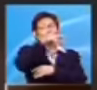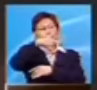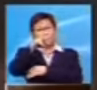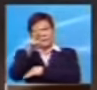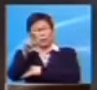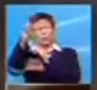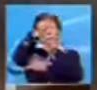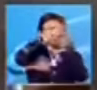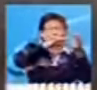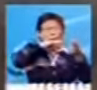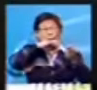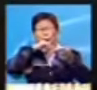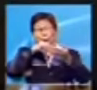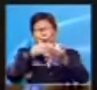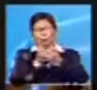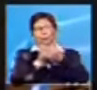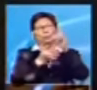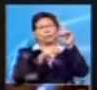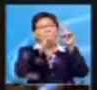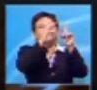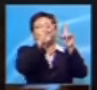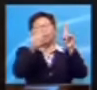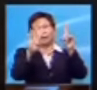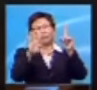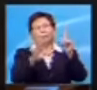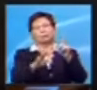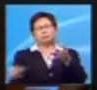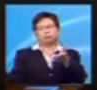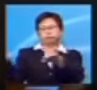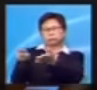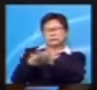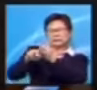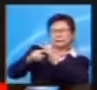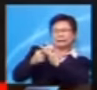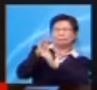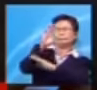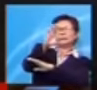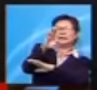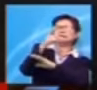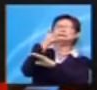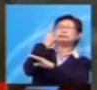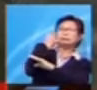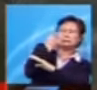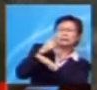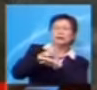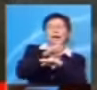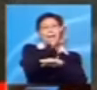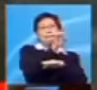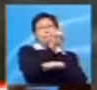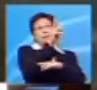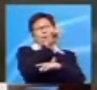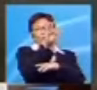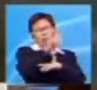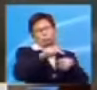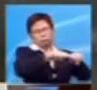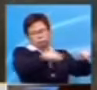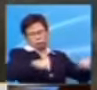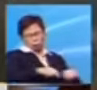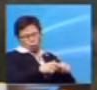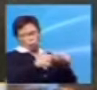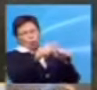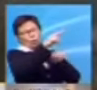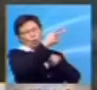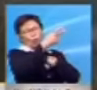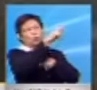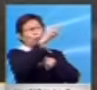udara Ipu tidak sihat pada 164 dicatat sejak siang tadi di bfford kawasan seluas 200